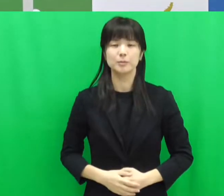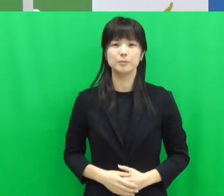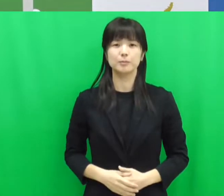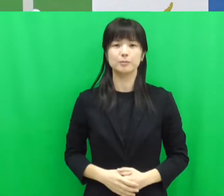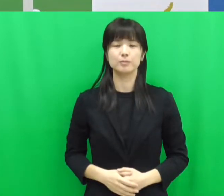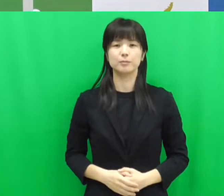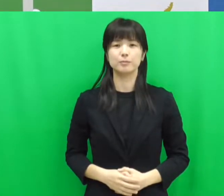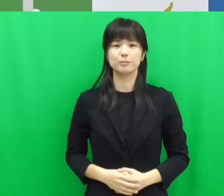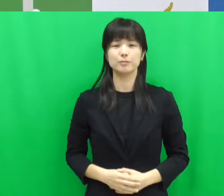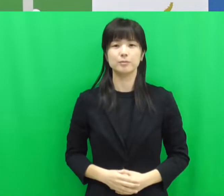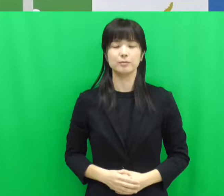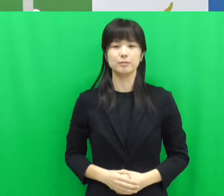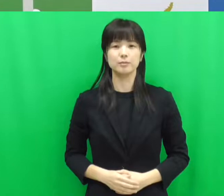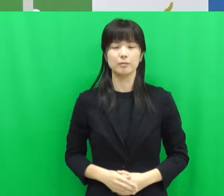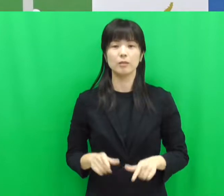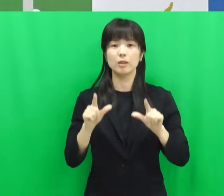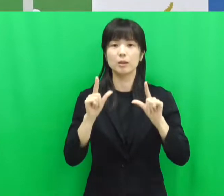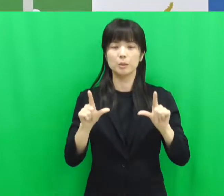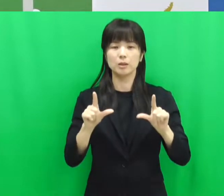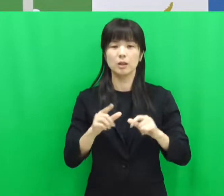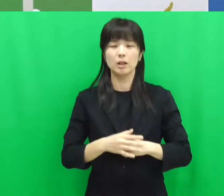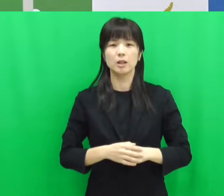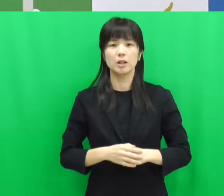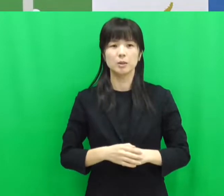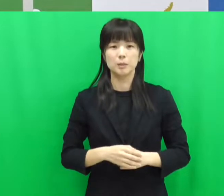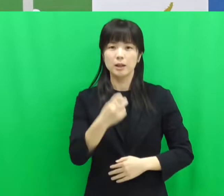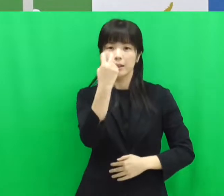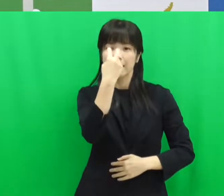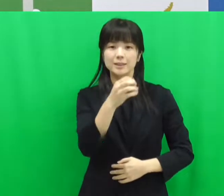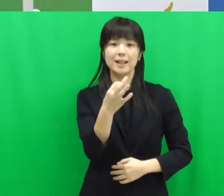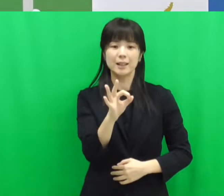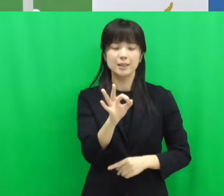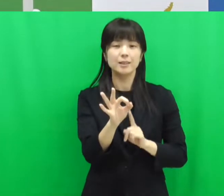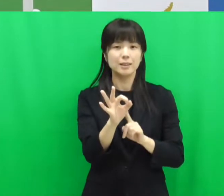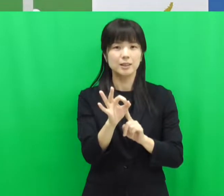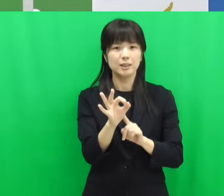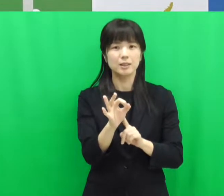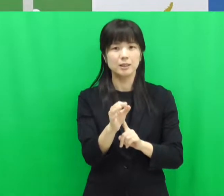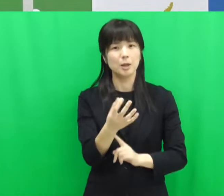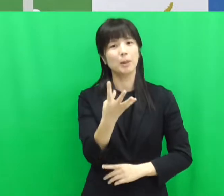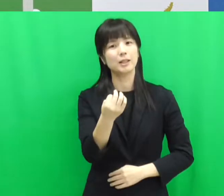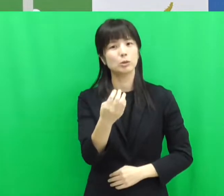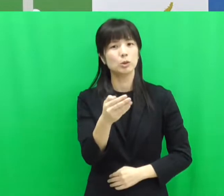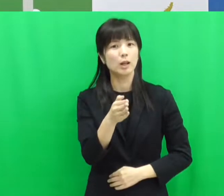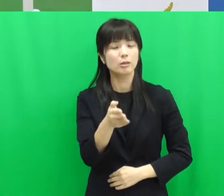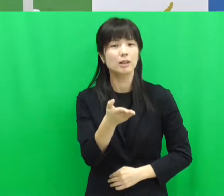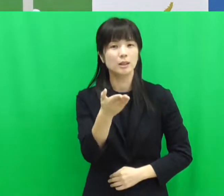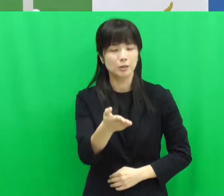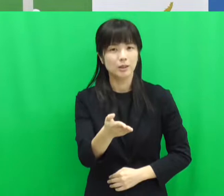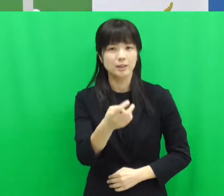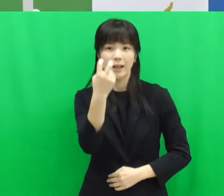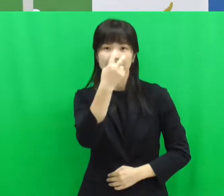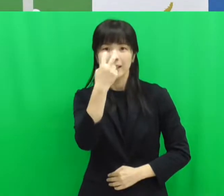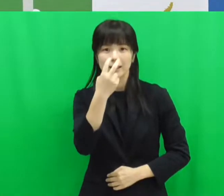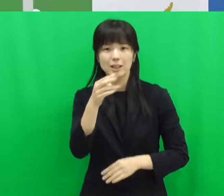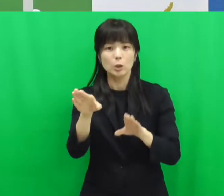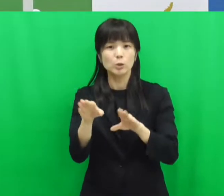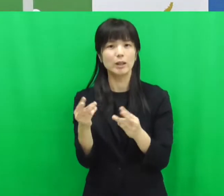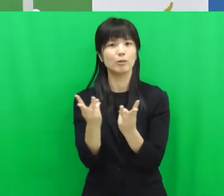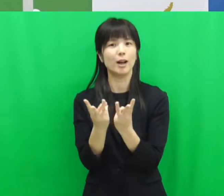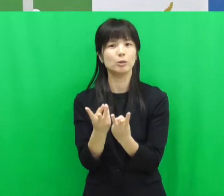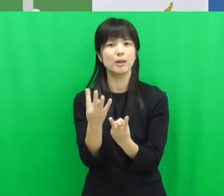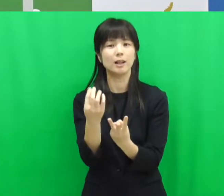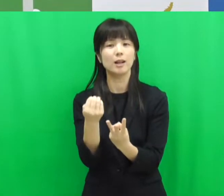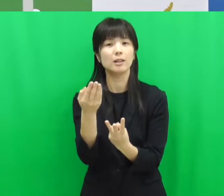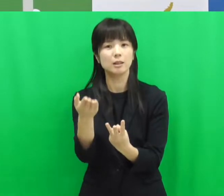ください。 はい、大体、不妊検査費用が1回いくらぐらいで、何回ぐらい受けるものなのか、回